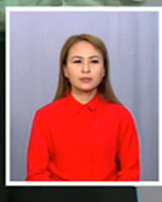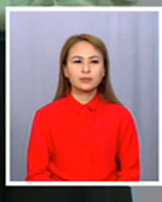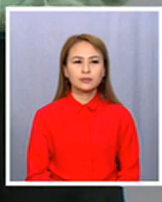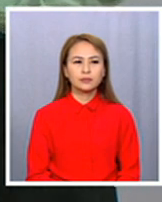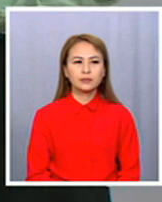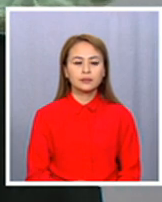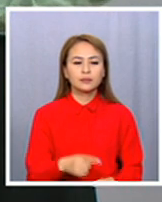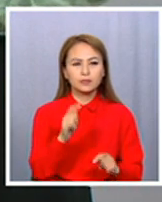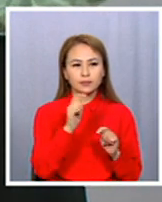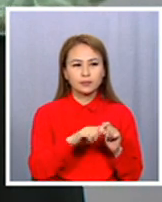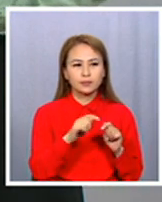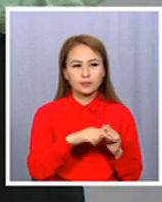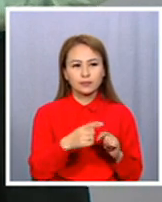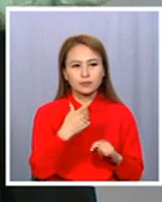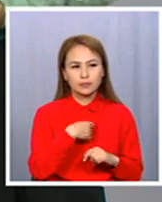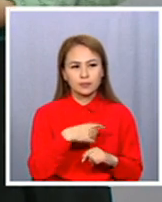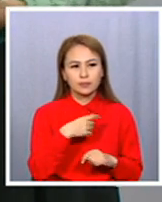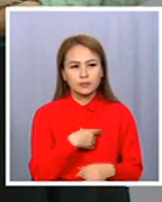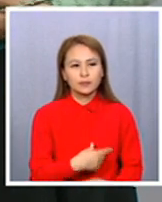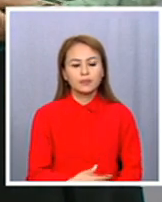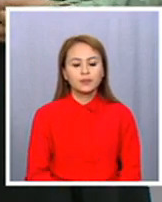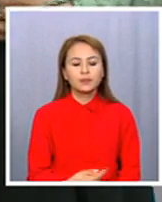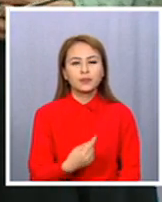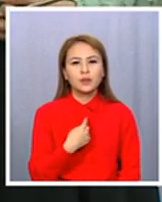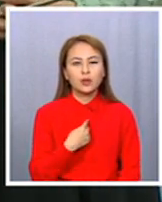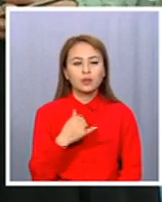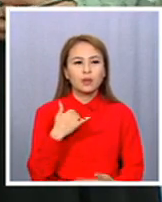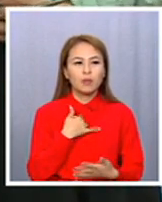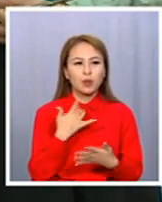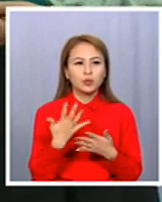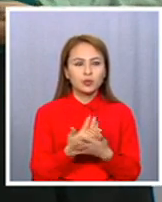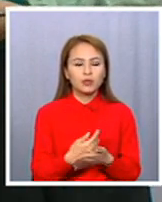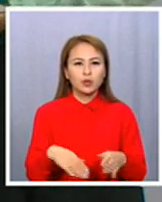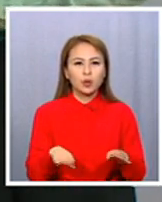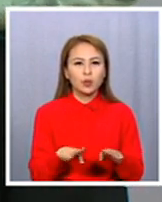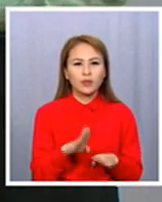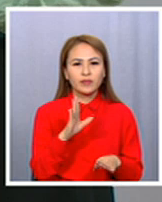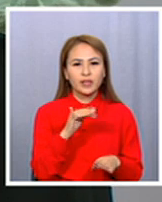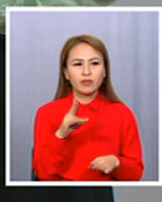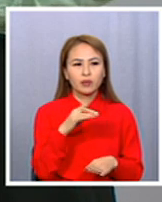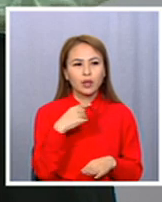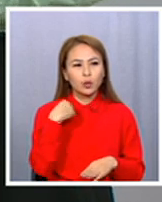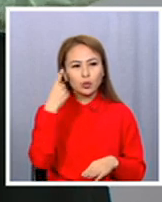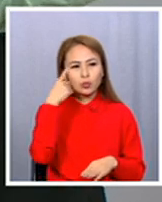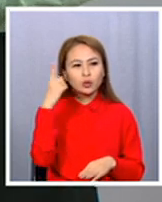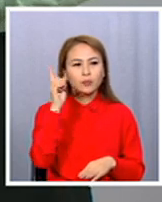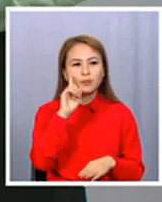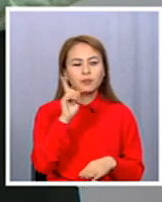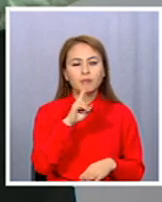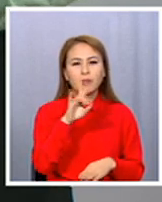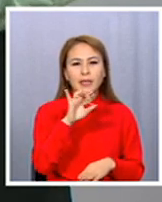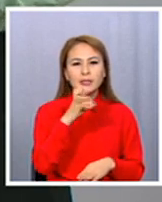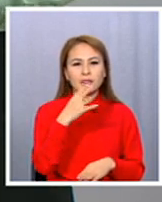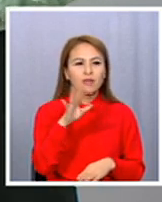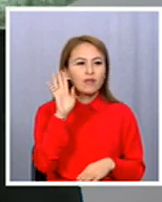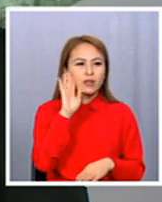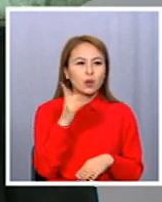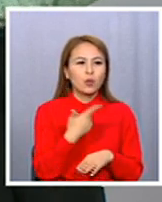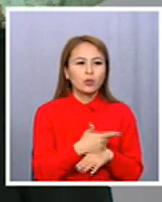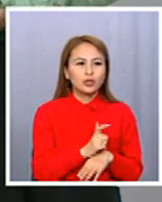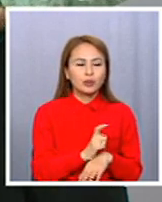Проверьте себя. У меня получился вот такой вывод. Я думаю, что пресной воды очень